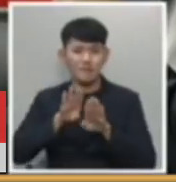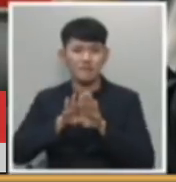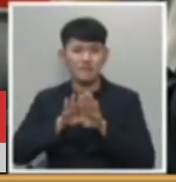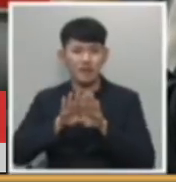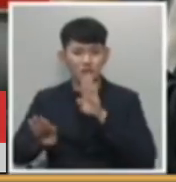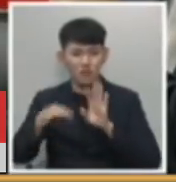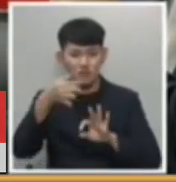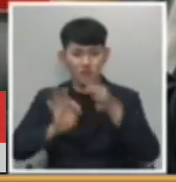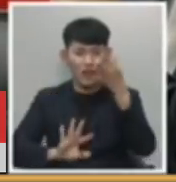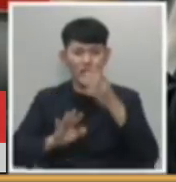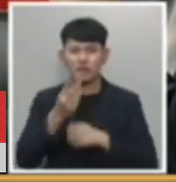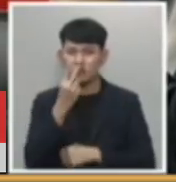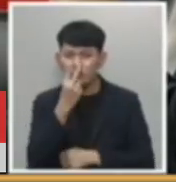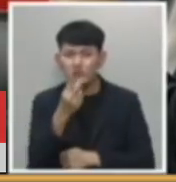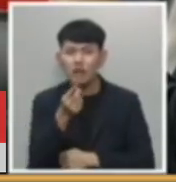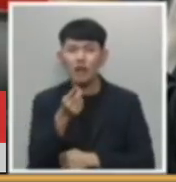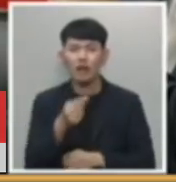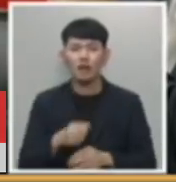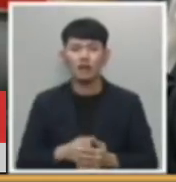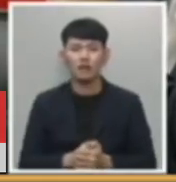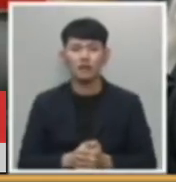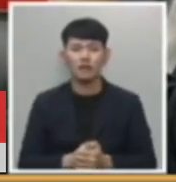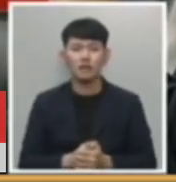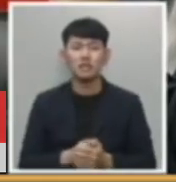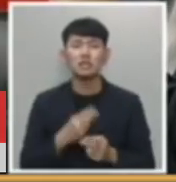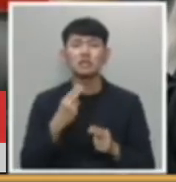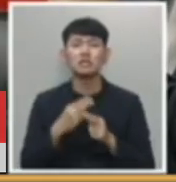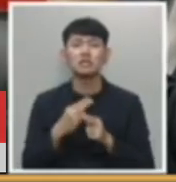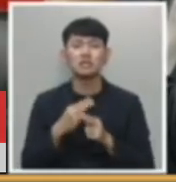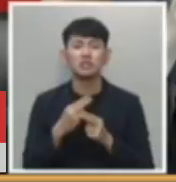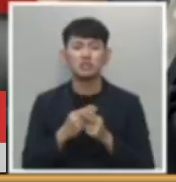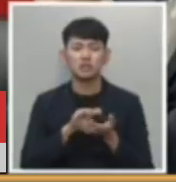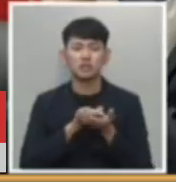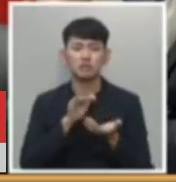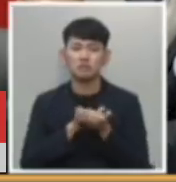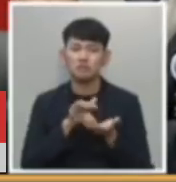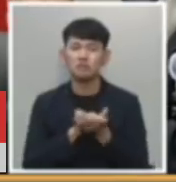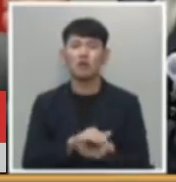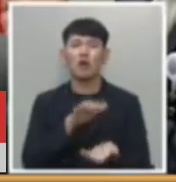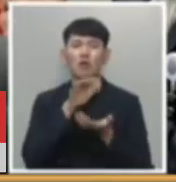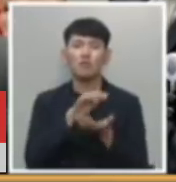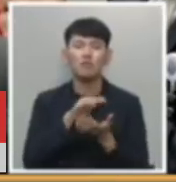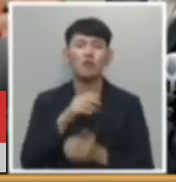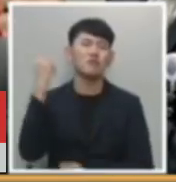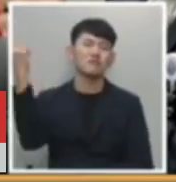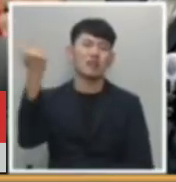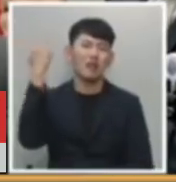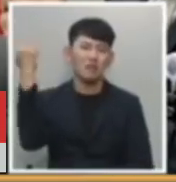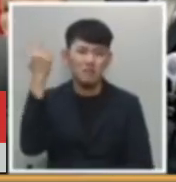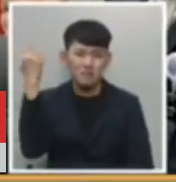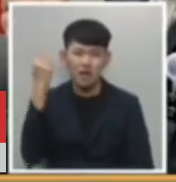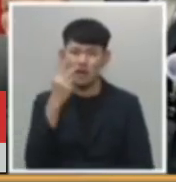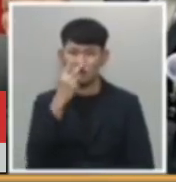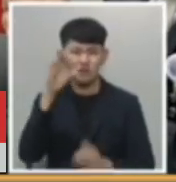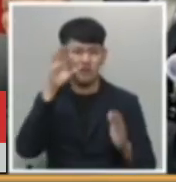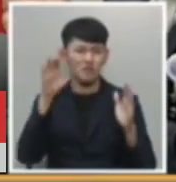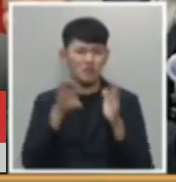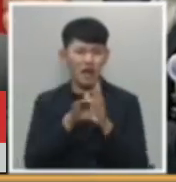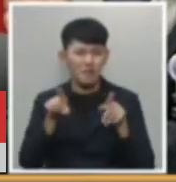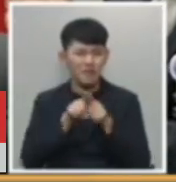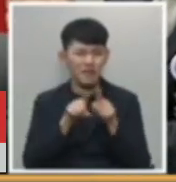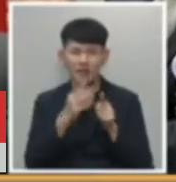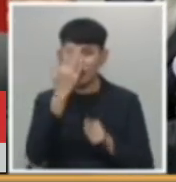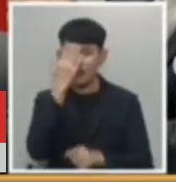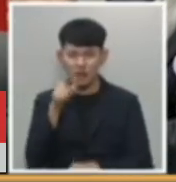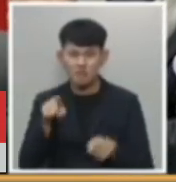นะครับนี่แหละเขาเรียกว่าบ่อนสีลมครับท่านประธานครับเนี่ยเนี่ยท่านประธานเนี่ยอีกรูปหนึ่งรูปเดียวกันเนี่ยที่ข้างหน้าเนี่ยนะ